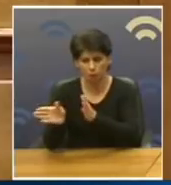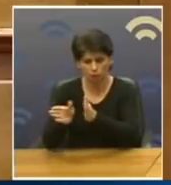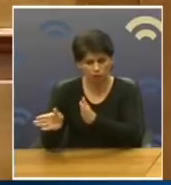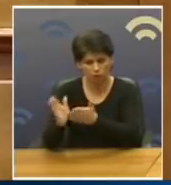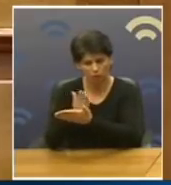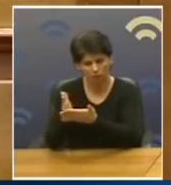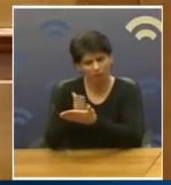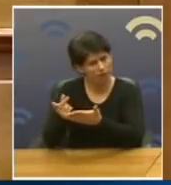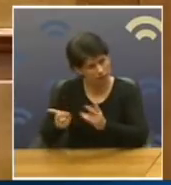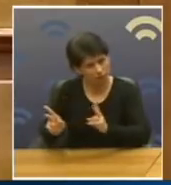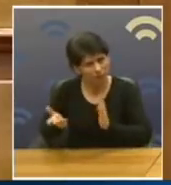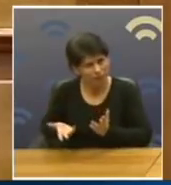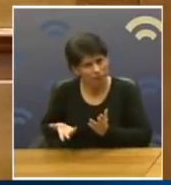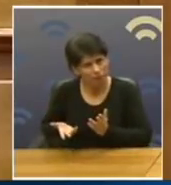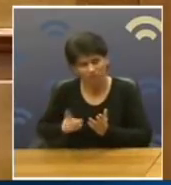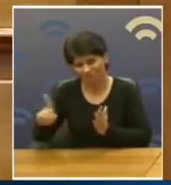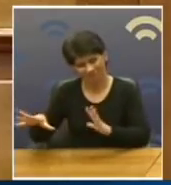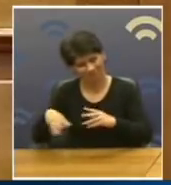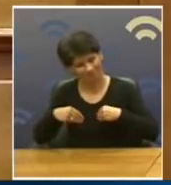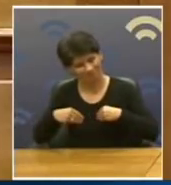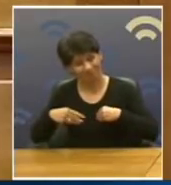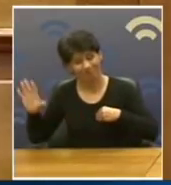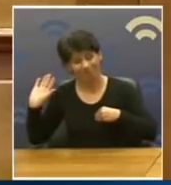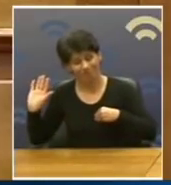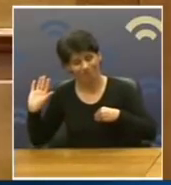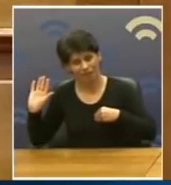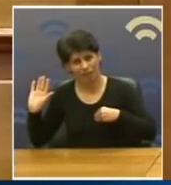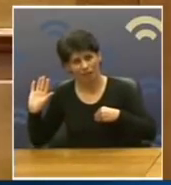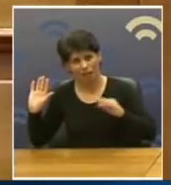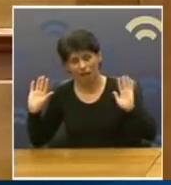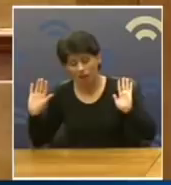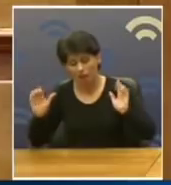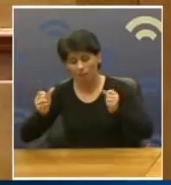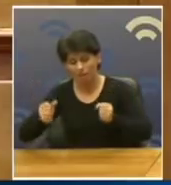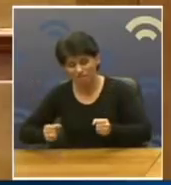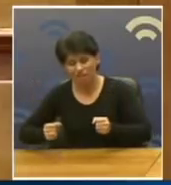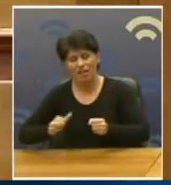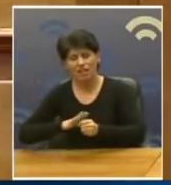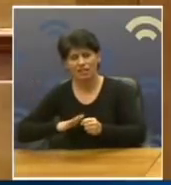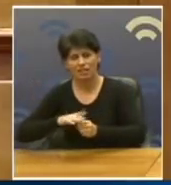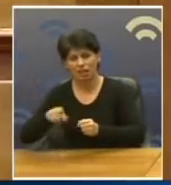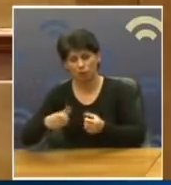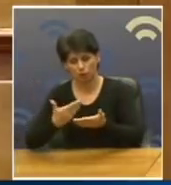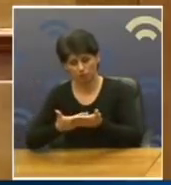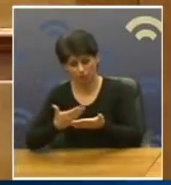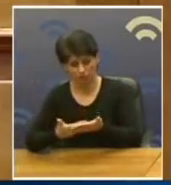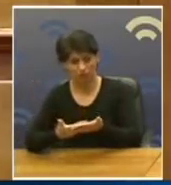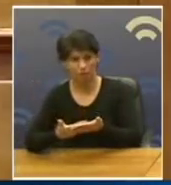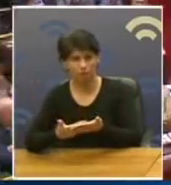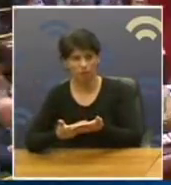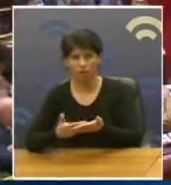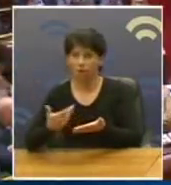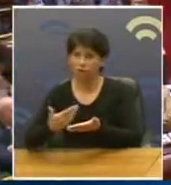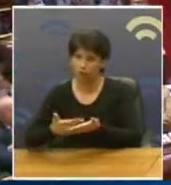προσανατολισμού. Δεν το υιοθετώ, αλλά με βάση αυτό το επιχείρημα